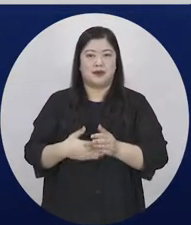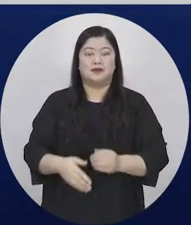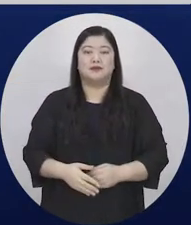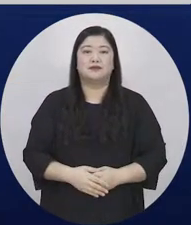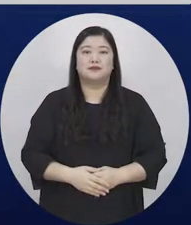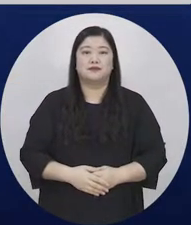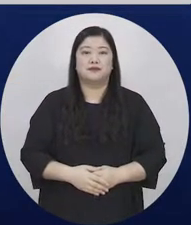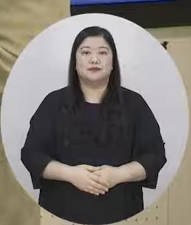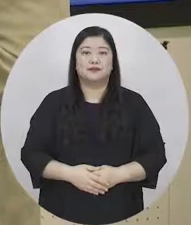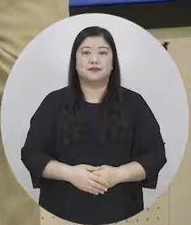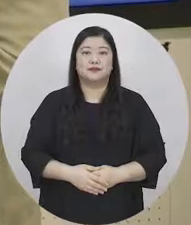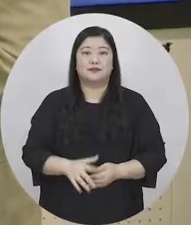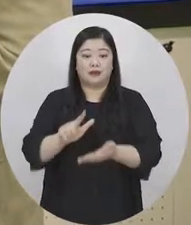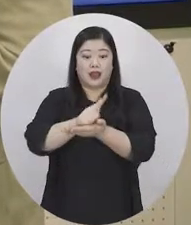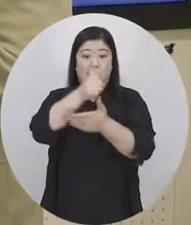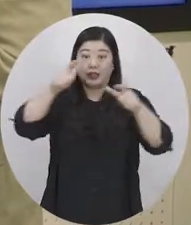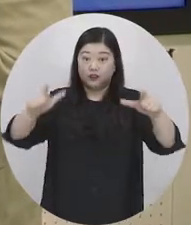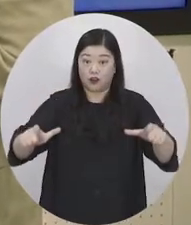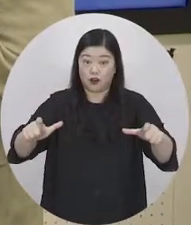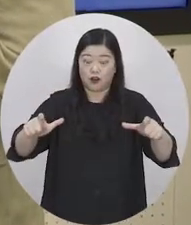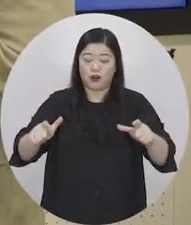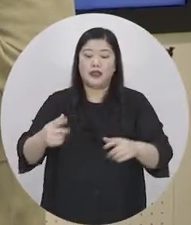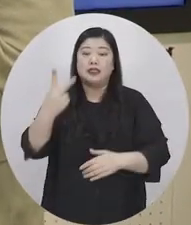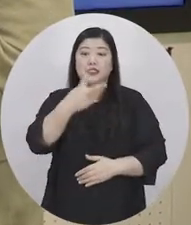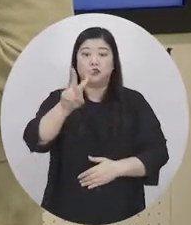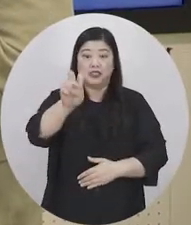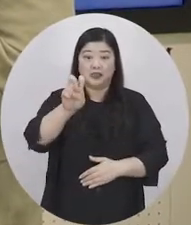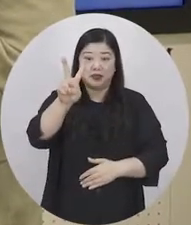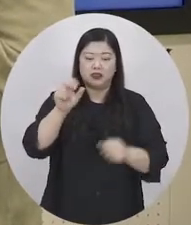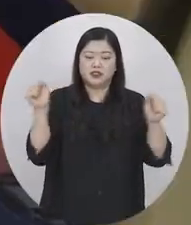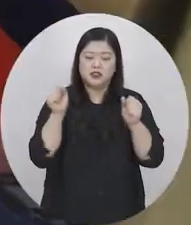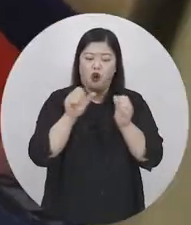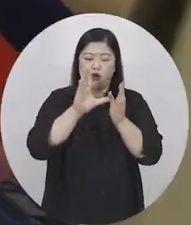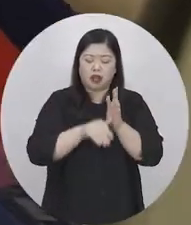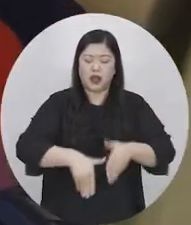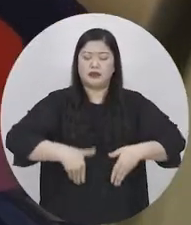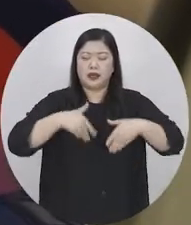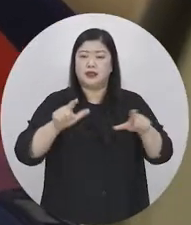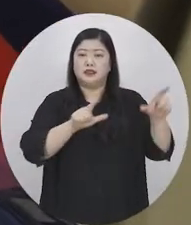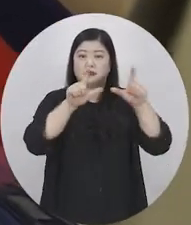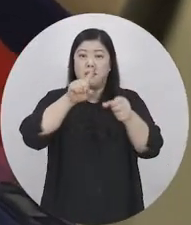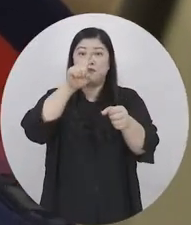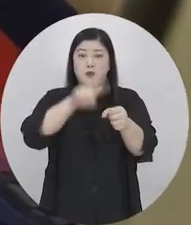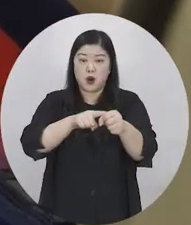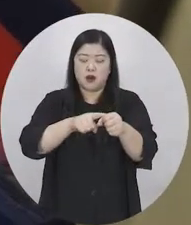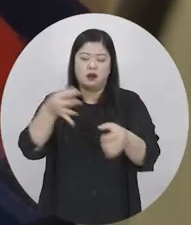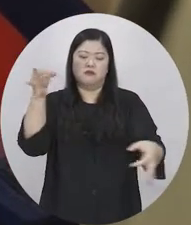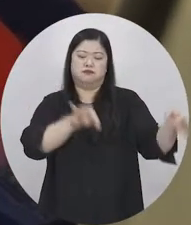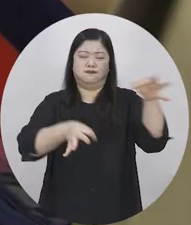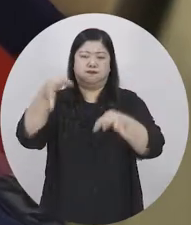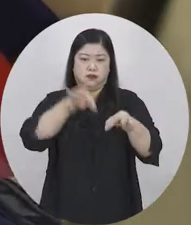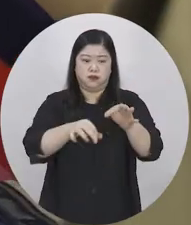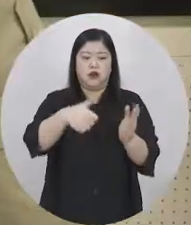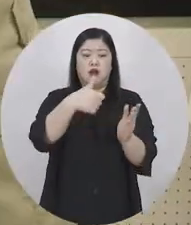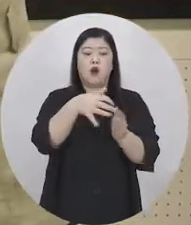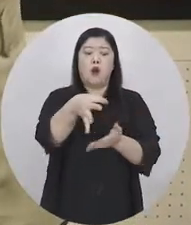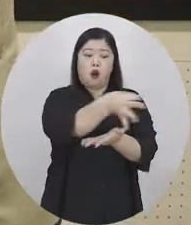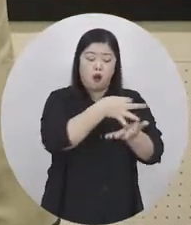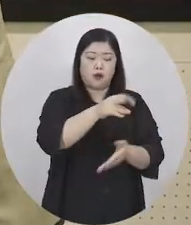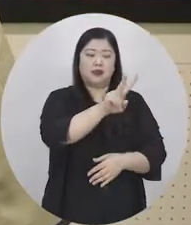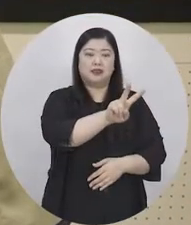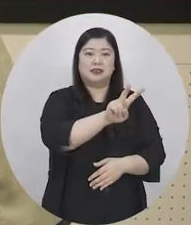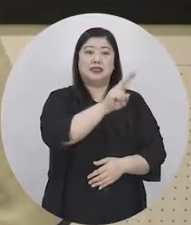전달받았습니다. 강서구의 2022 희망온돌 따뜻한 겨울나기 사업은 역대 최고 실적으로